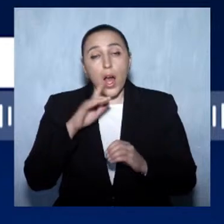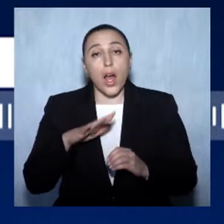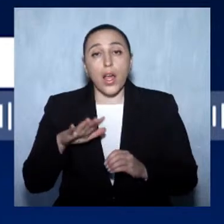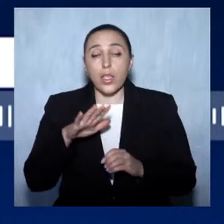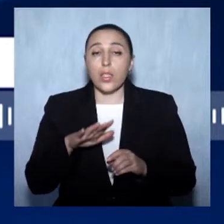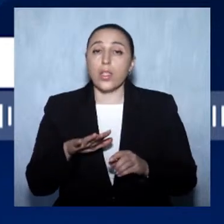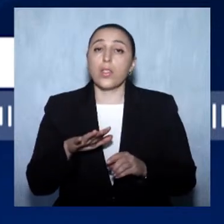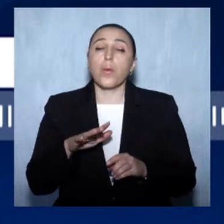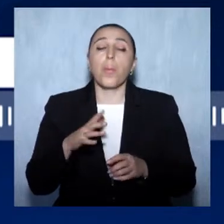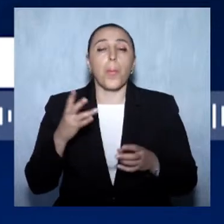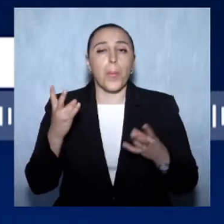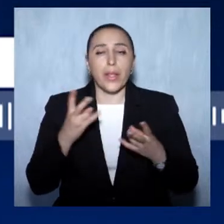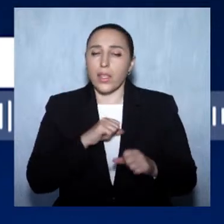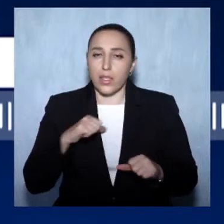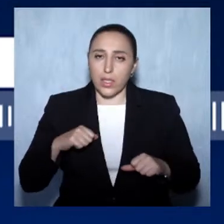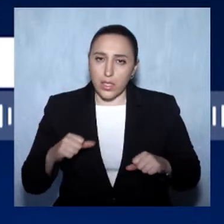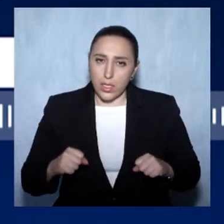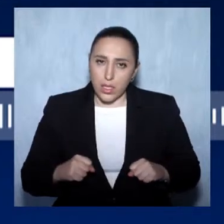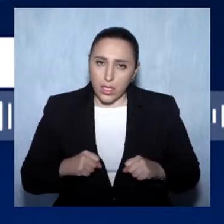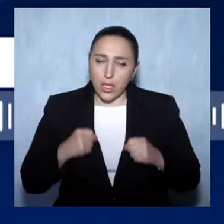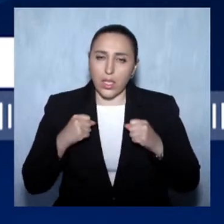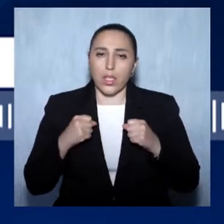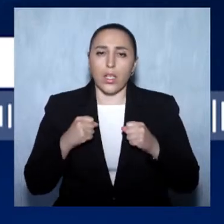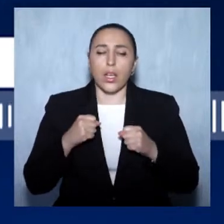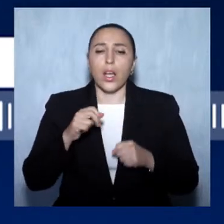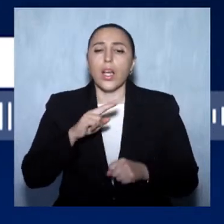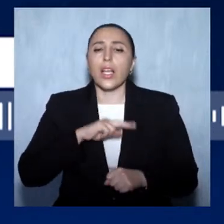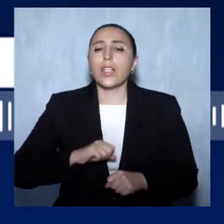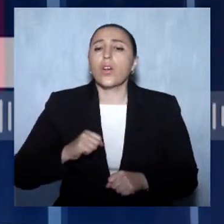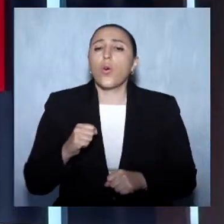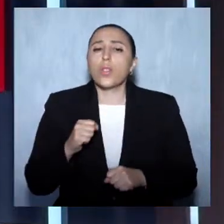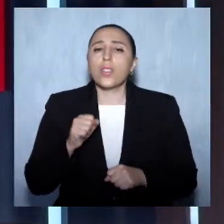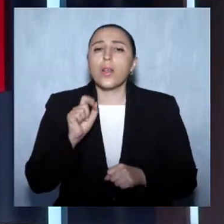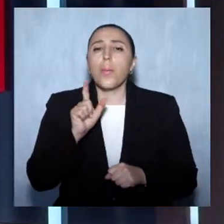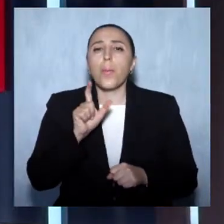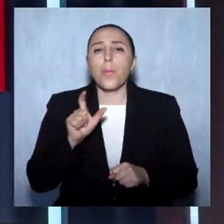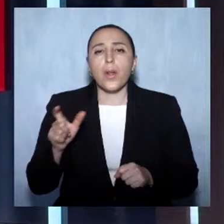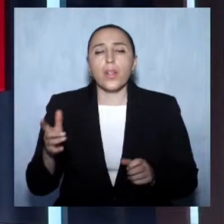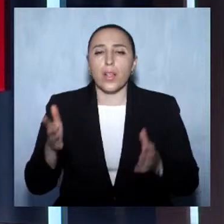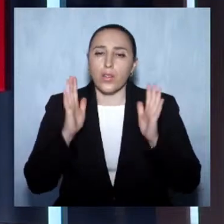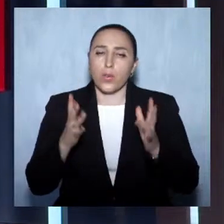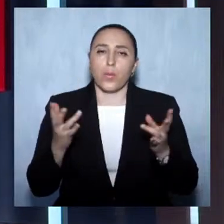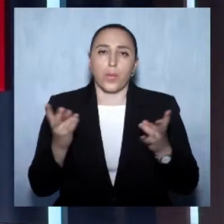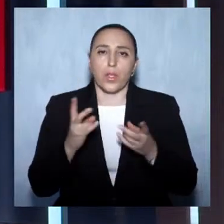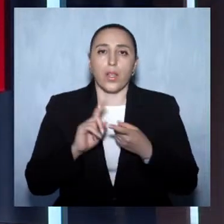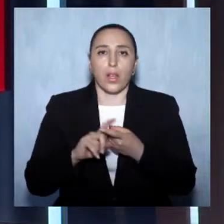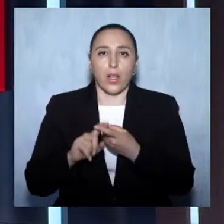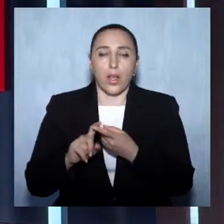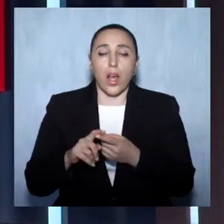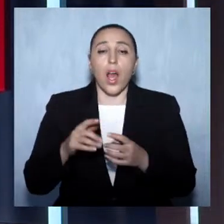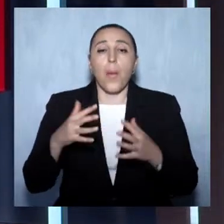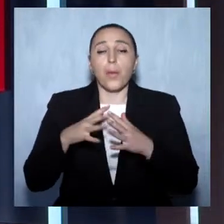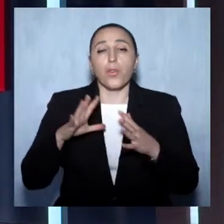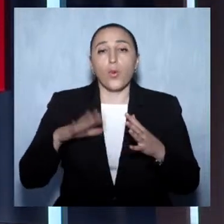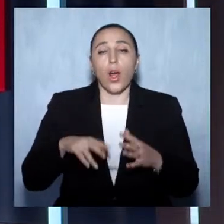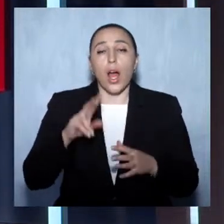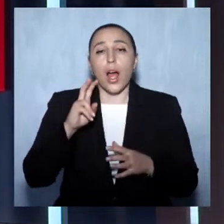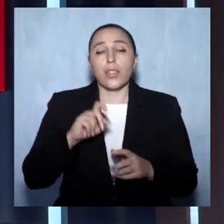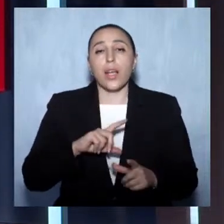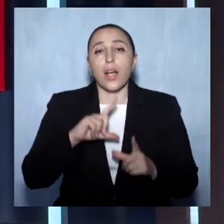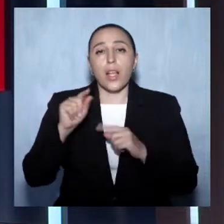այդուհանդերձ պետք է ձգտի ընդլայնել իր գործընկերների թիվը։ Պատերազմից հետո Արցախ այցելած